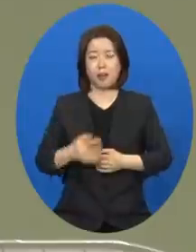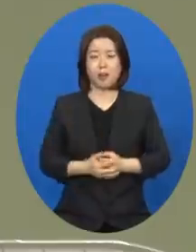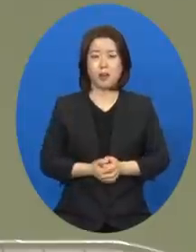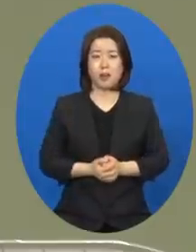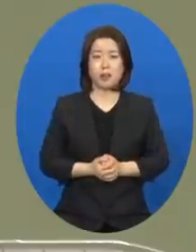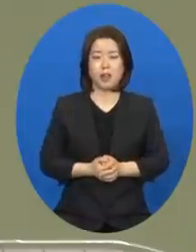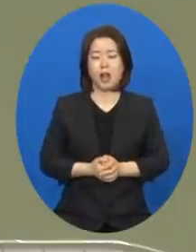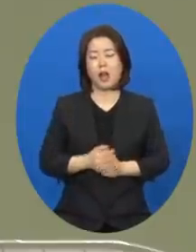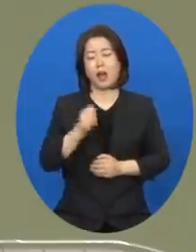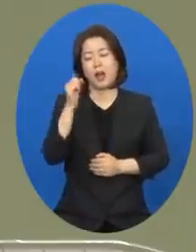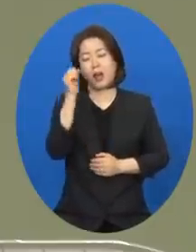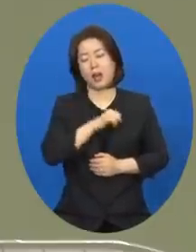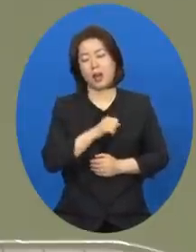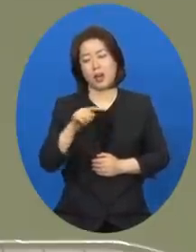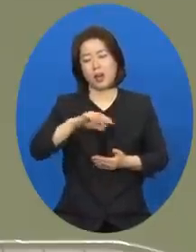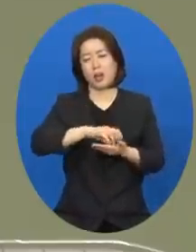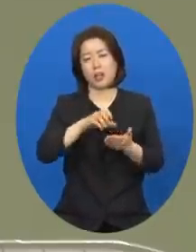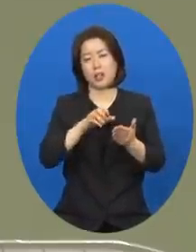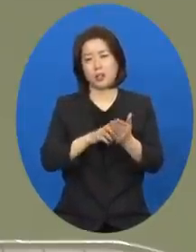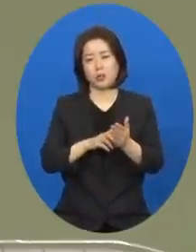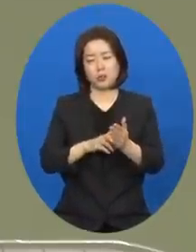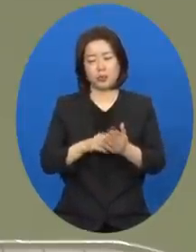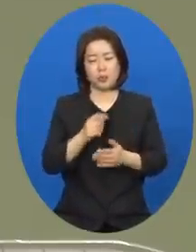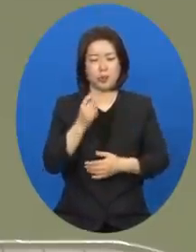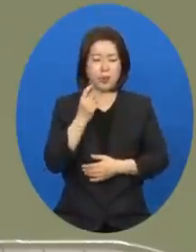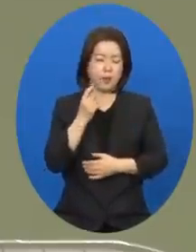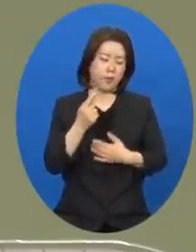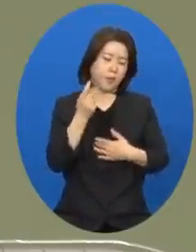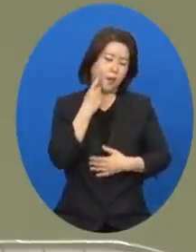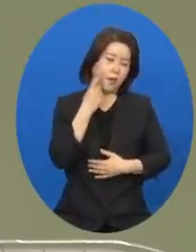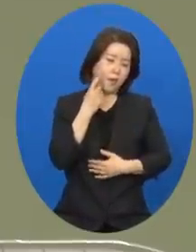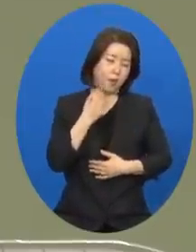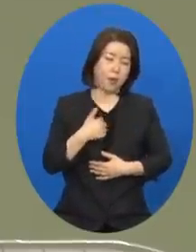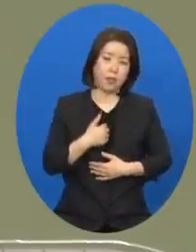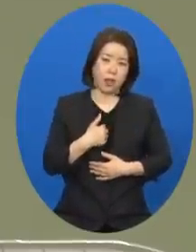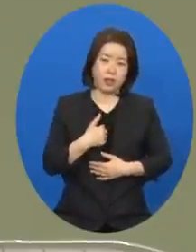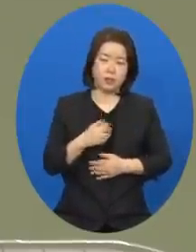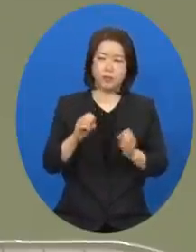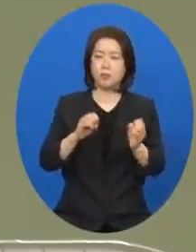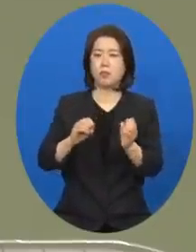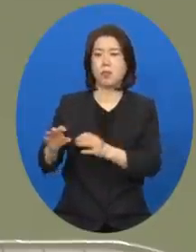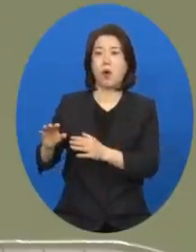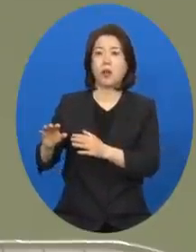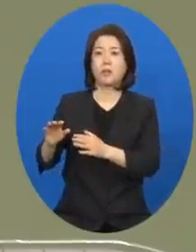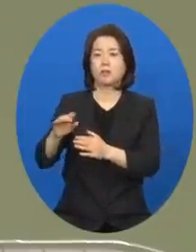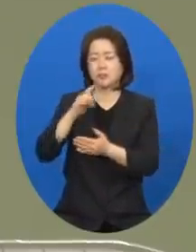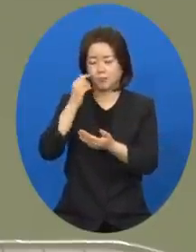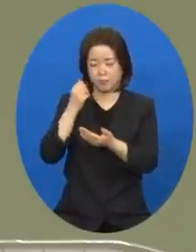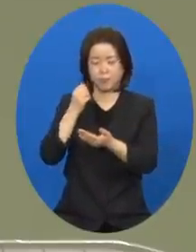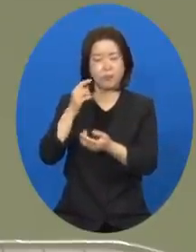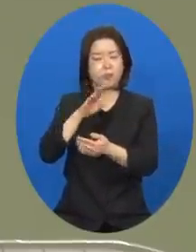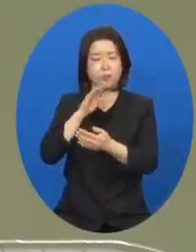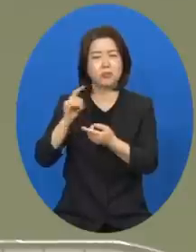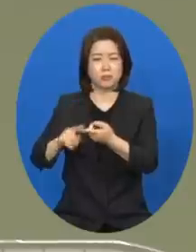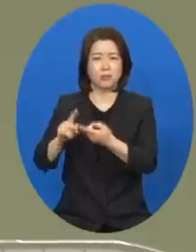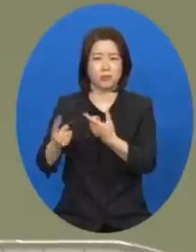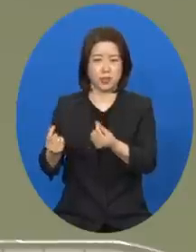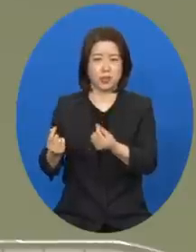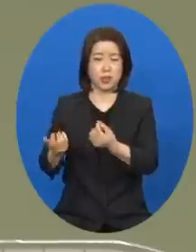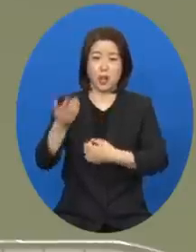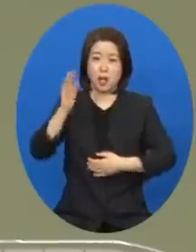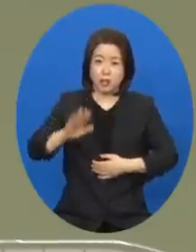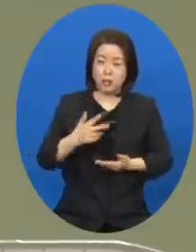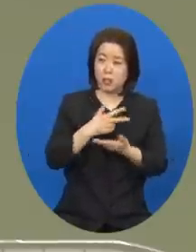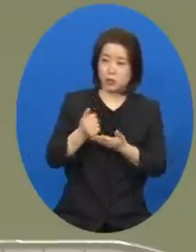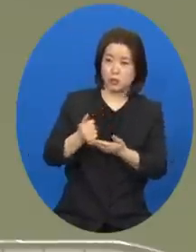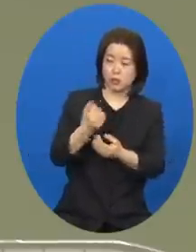나더라고요. 이 정도쯤 가증한 놈이면 버림받은 놈이죠. 그런데 주님은 용서하시고 저를